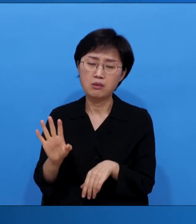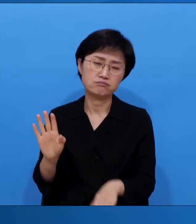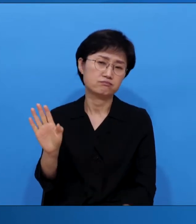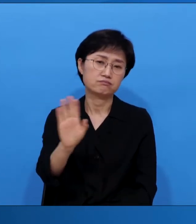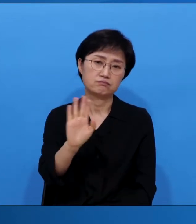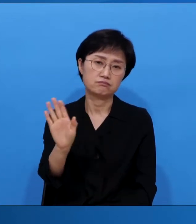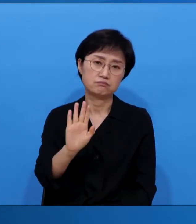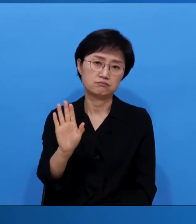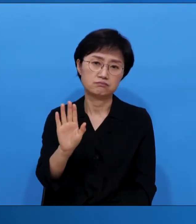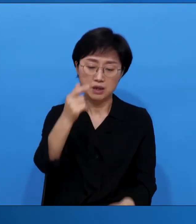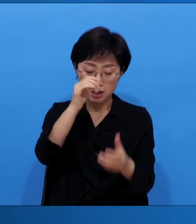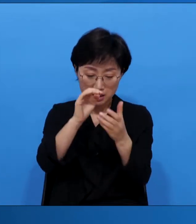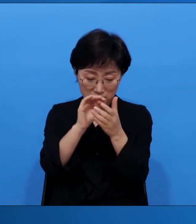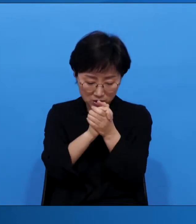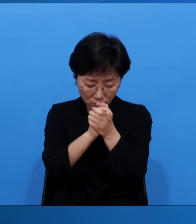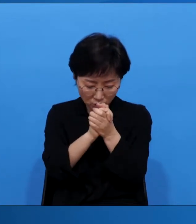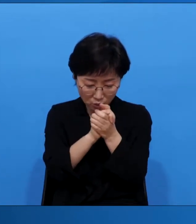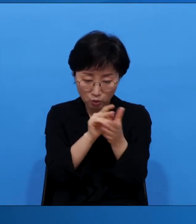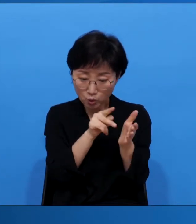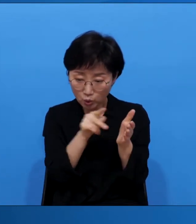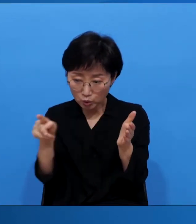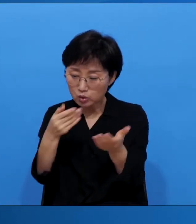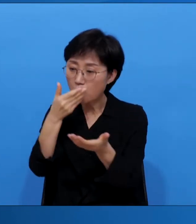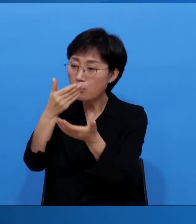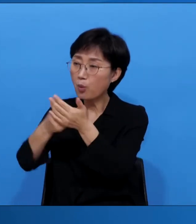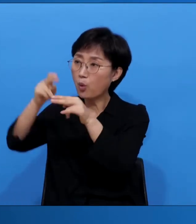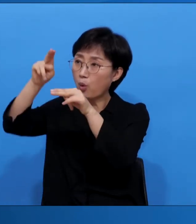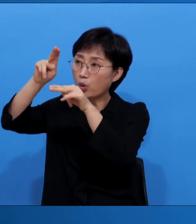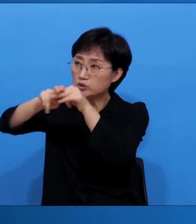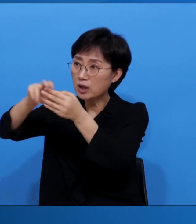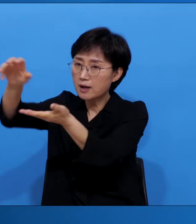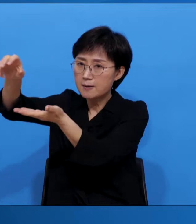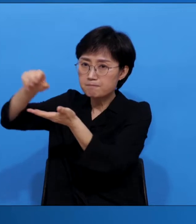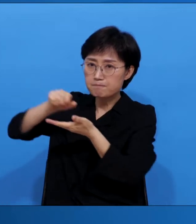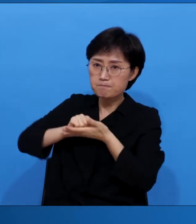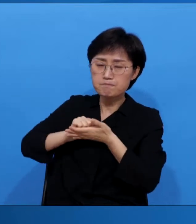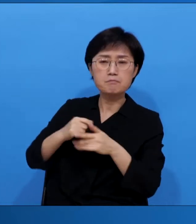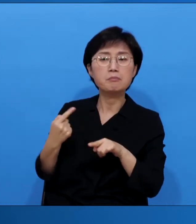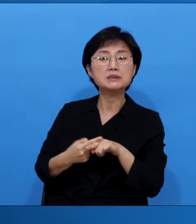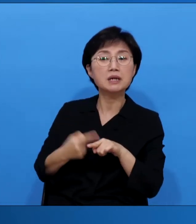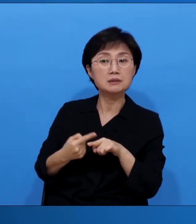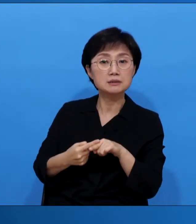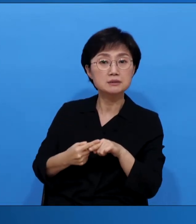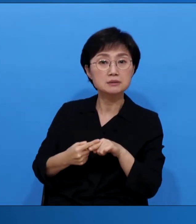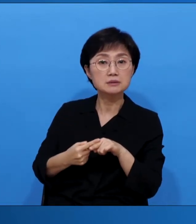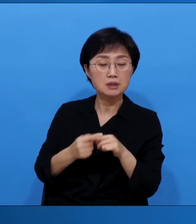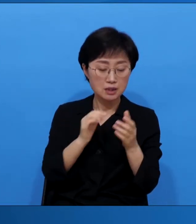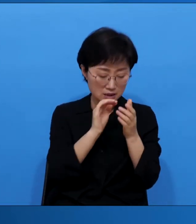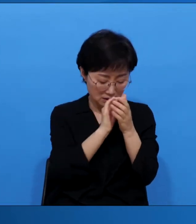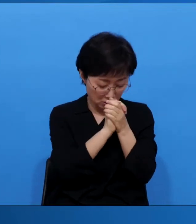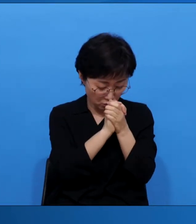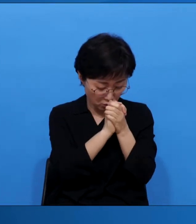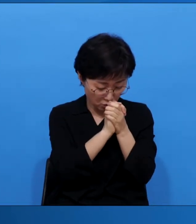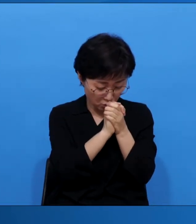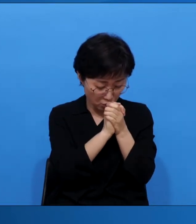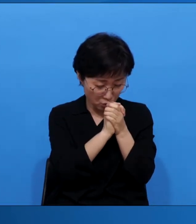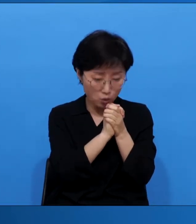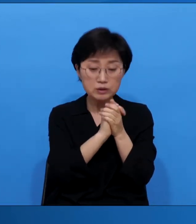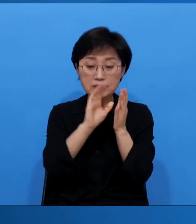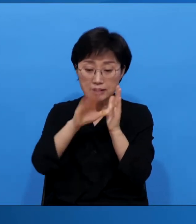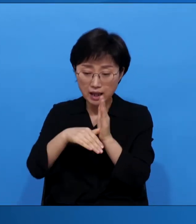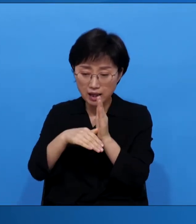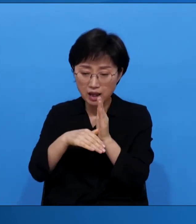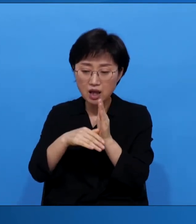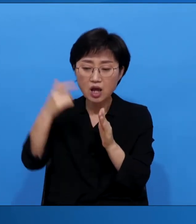we see that people just say, well, why don't we just pray about it? And they take prayer very lightly, but that's not what prayer 기도는 is. 영적 세계를 움직이는 겁니다. You're able